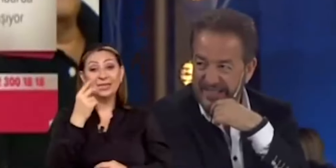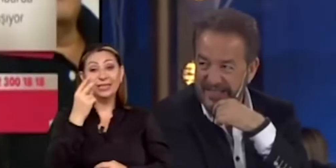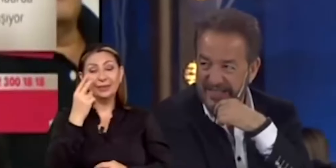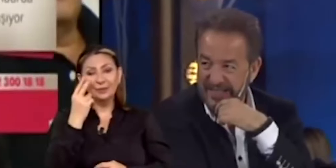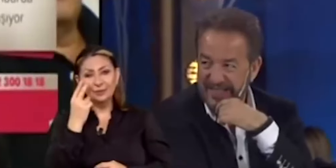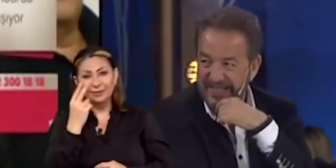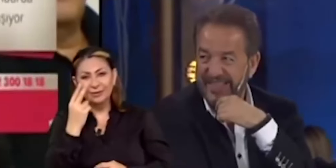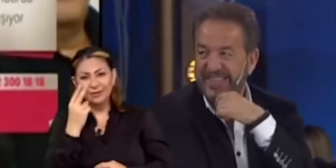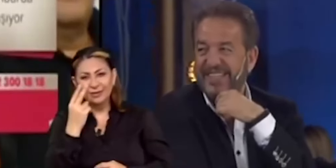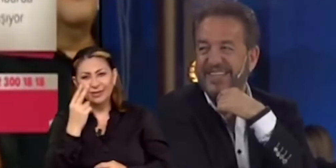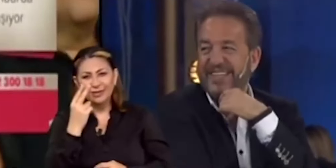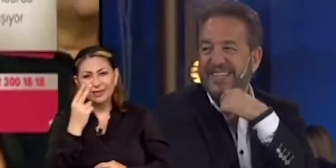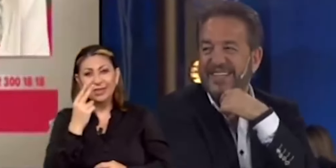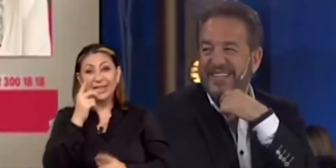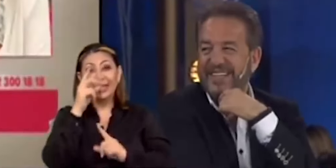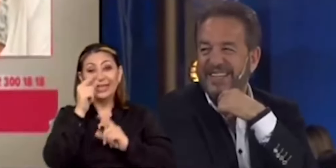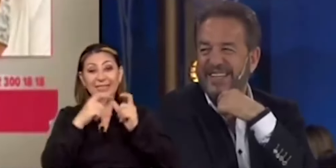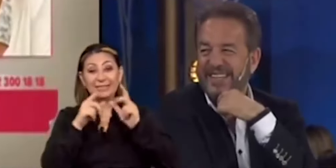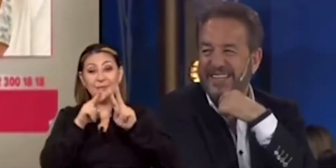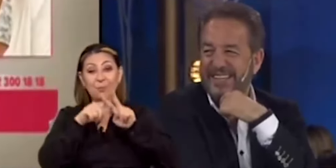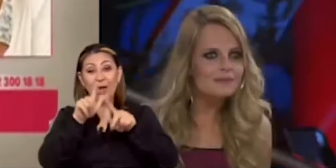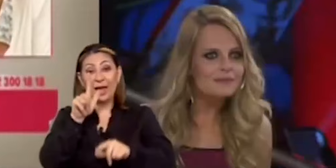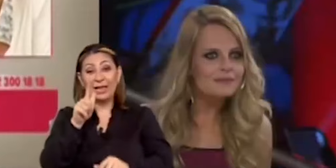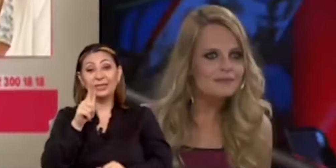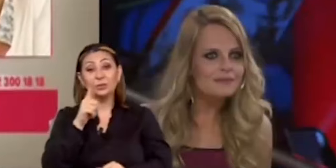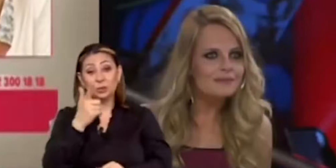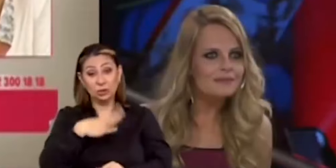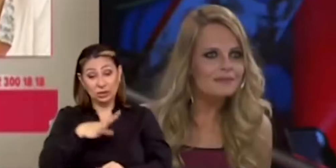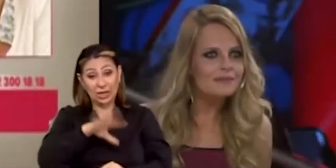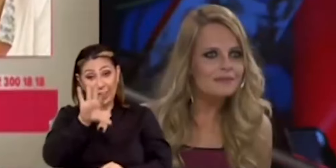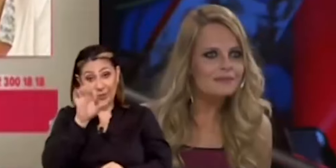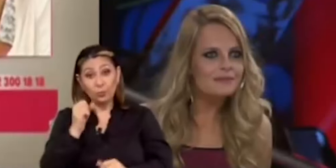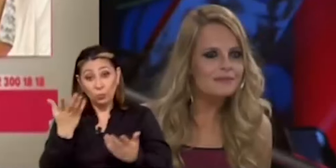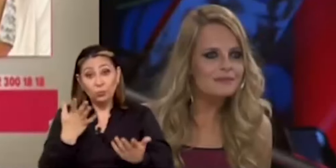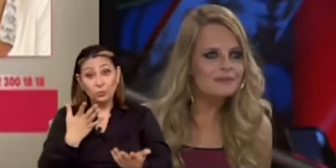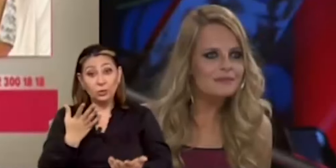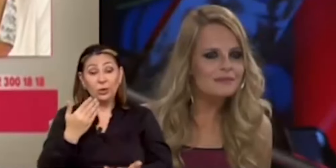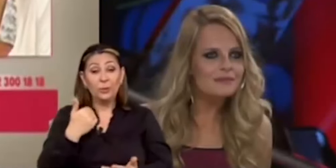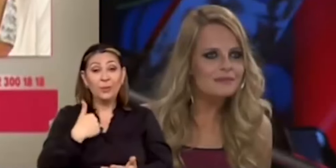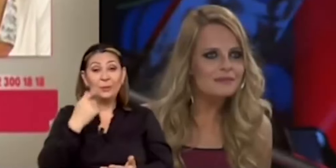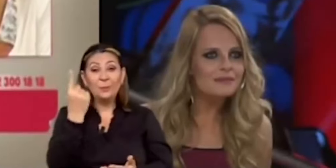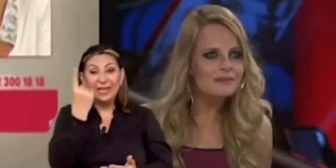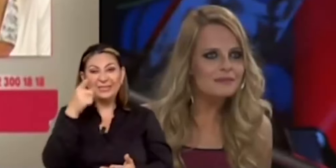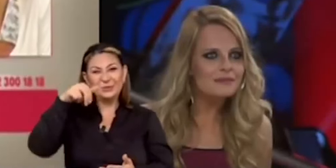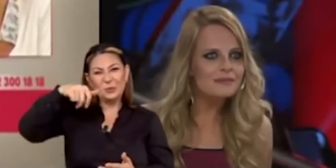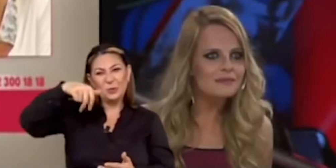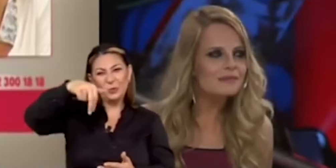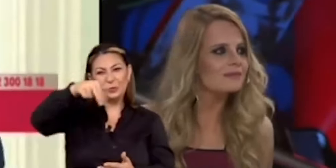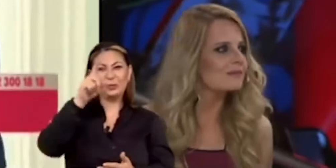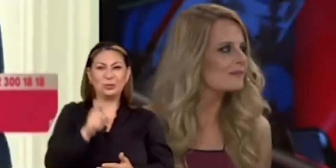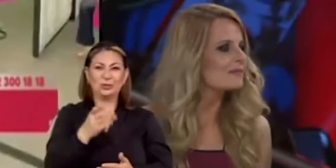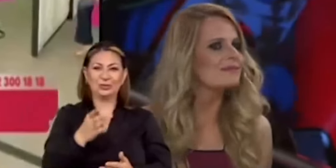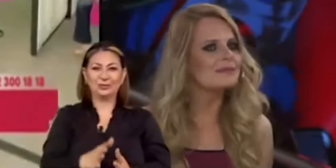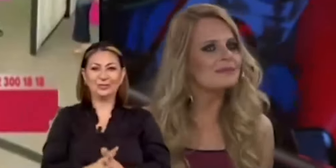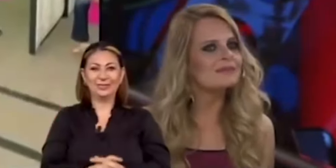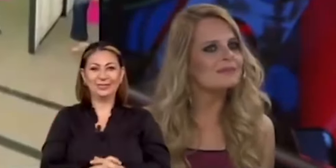fırtınalar estiren adam İsmail. Bir şey isteyebilir miyim? Tabii, ne demek? Buyurun. Benim için bir kere yürür müsünüz?